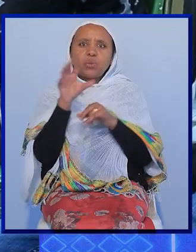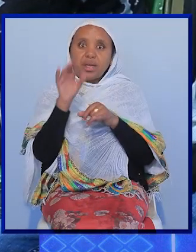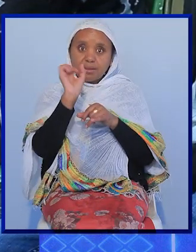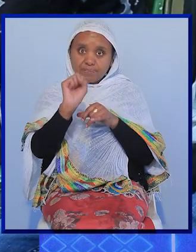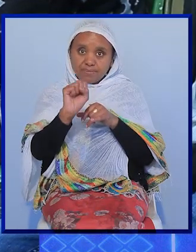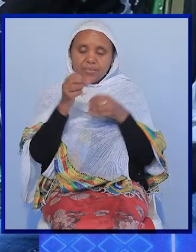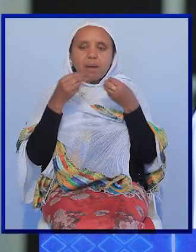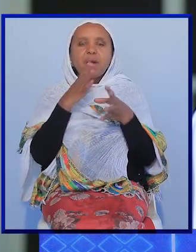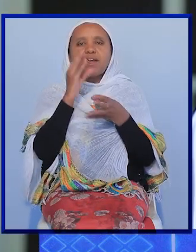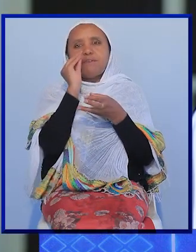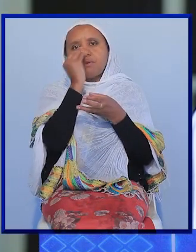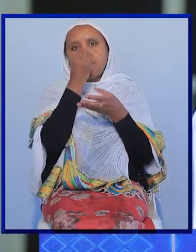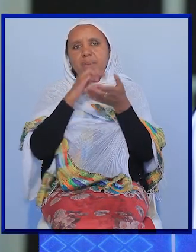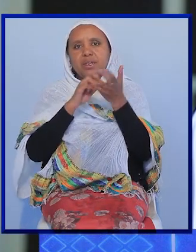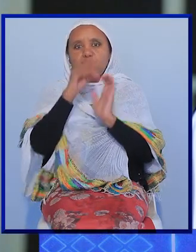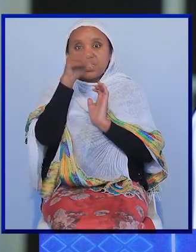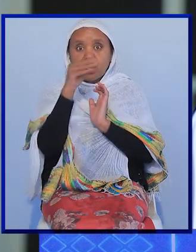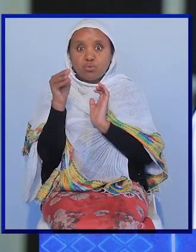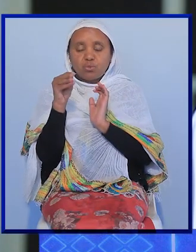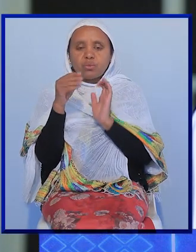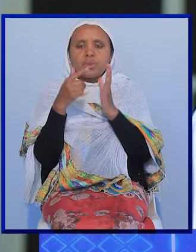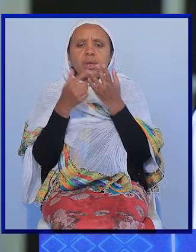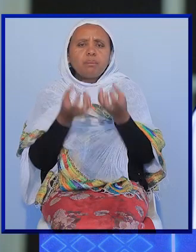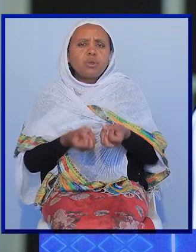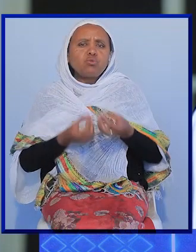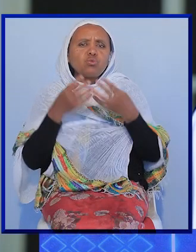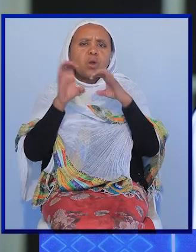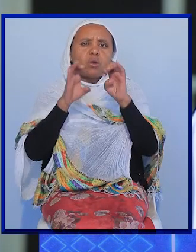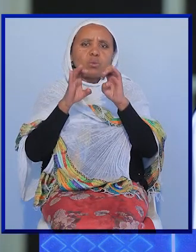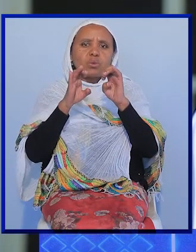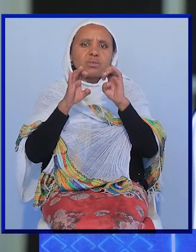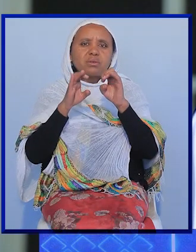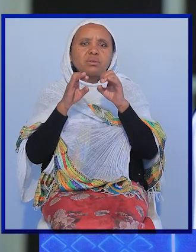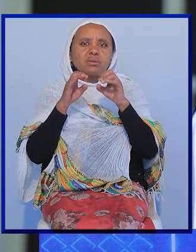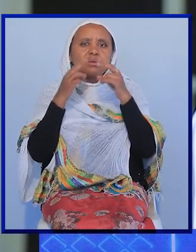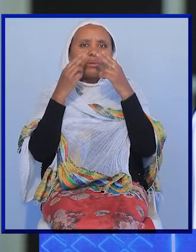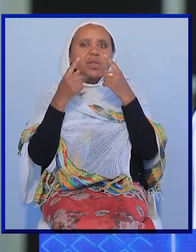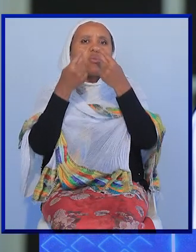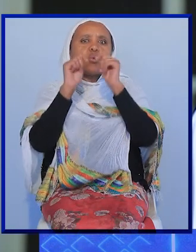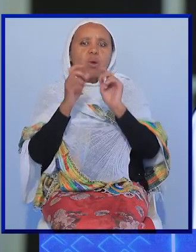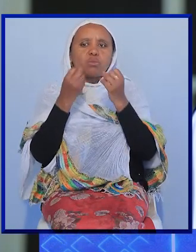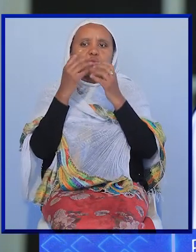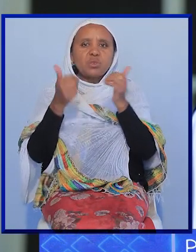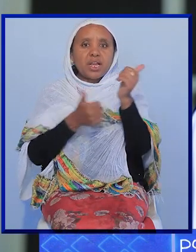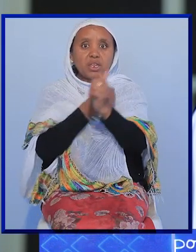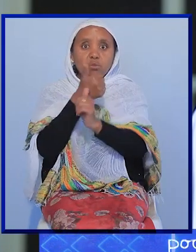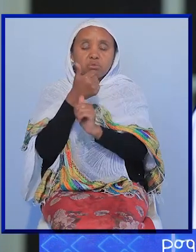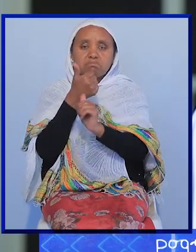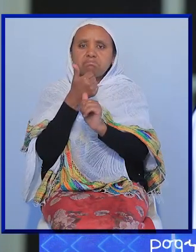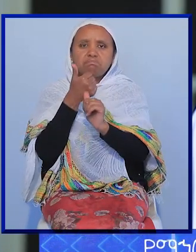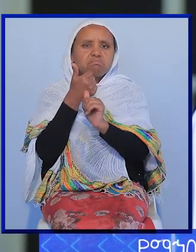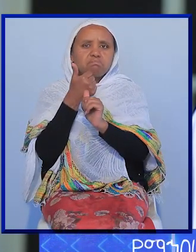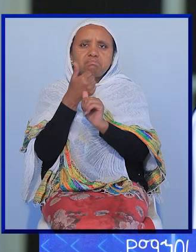አያችሁ የማይረግፍ አበባ መስቀል። ብዙ ሊያረግፉት ሞክሯል። ብዙዎች ተከታዮቹን ጭምር ሊገሉ